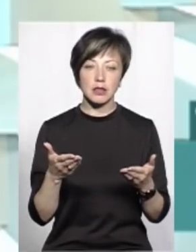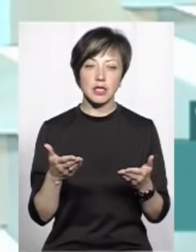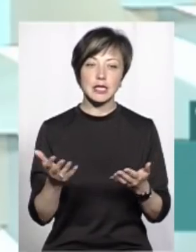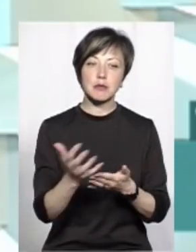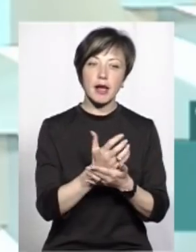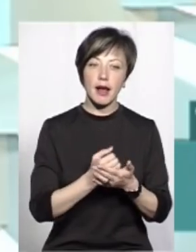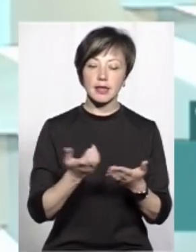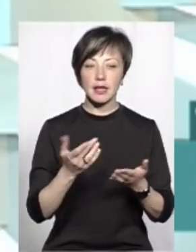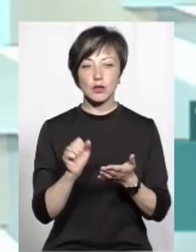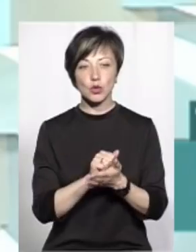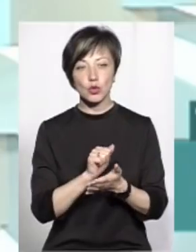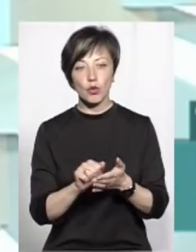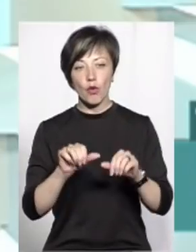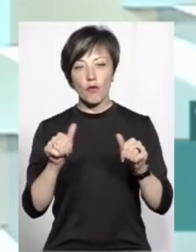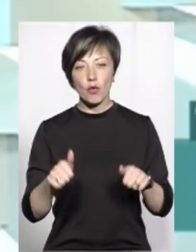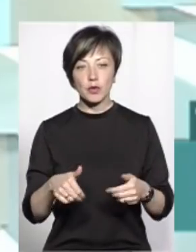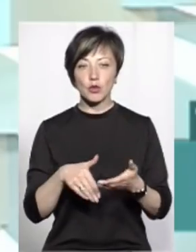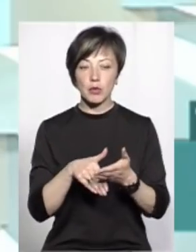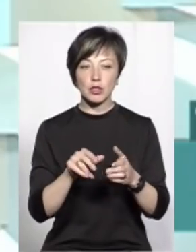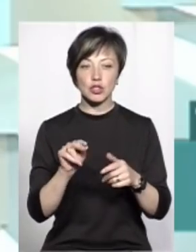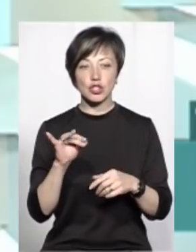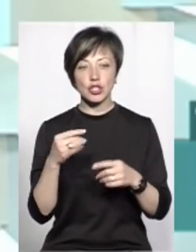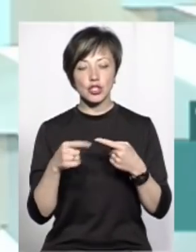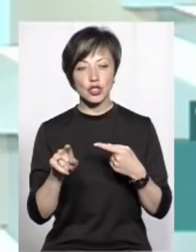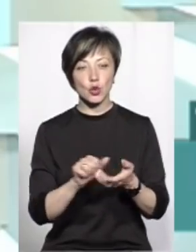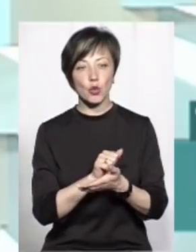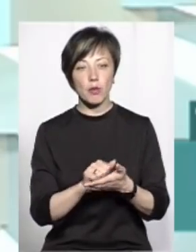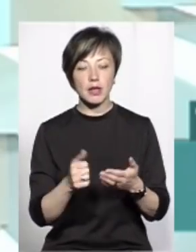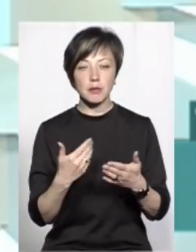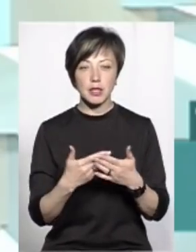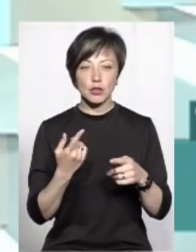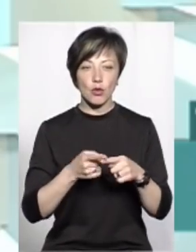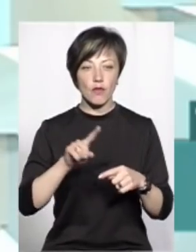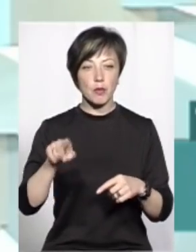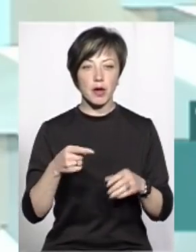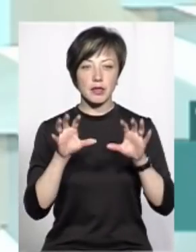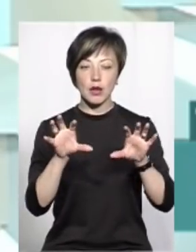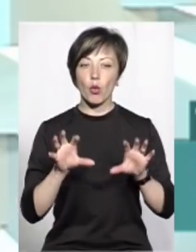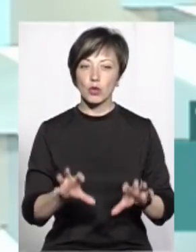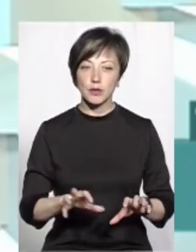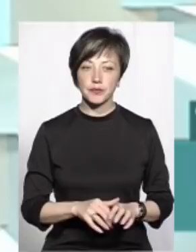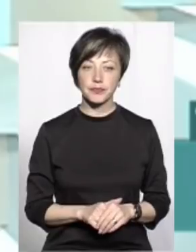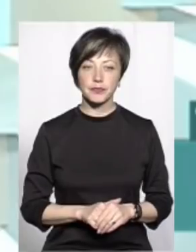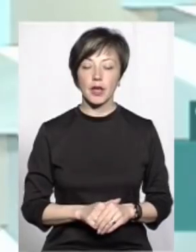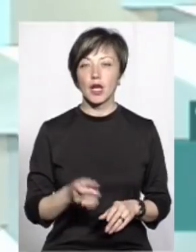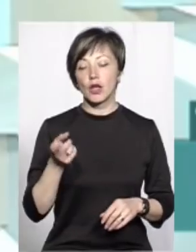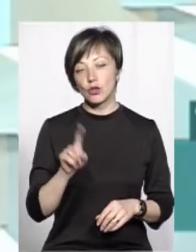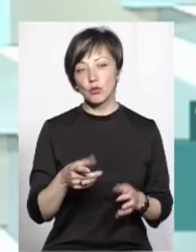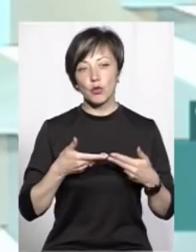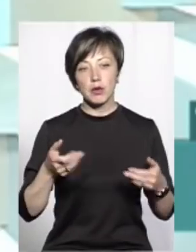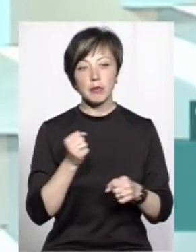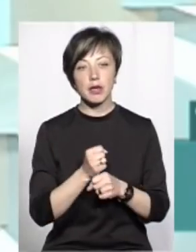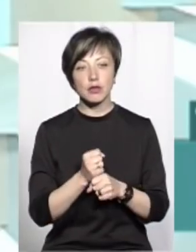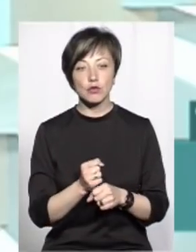збирати якісь довідки, щоб оформити якусь допомогу, чи якісь інші документи, як цього вимагає наше законодавство. Тому ми працюємо над тим,